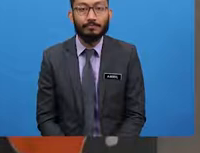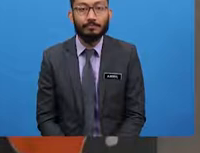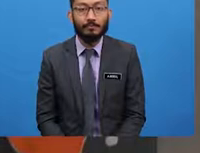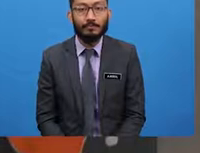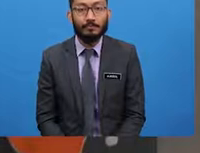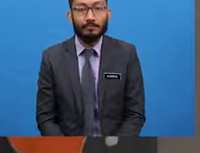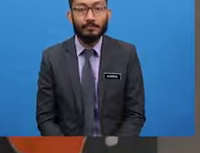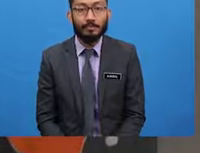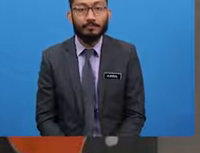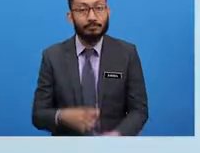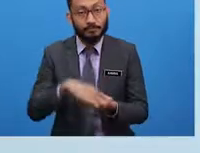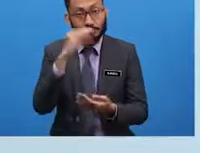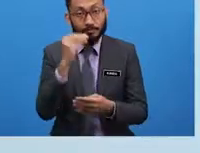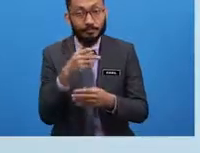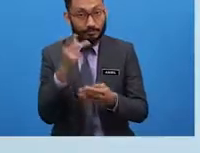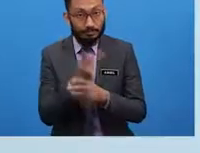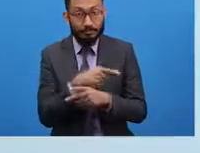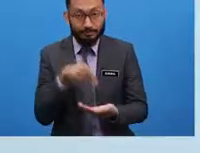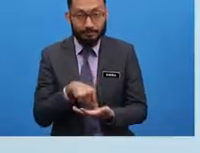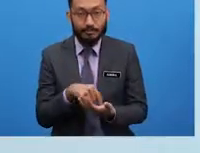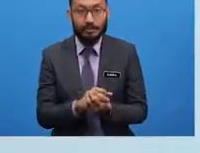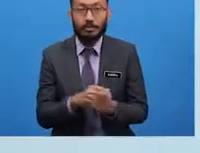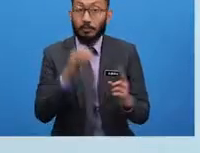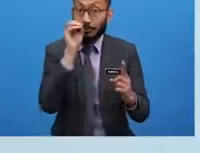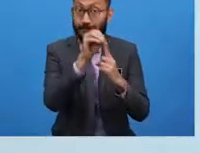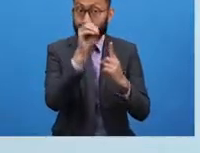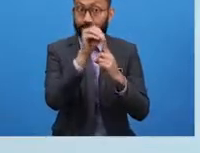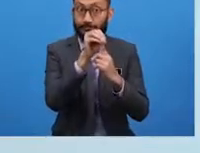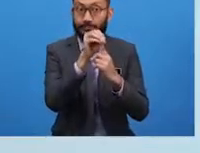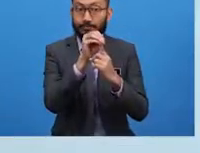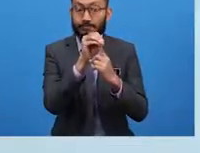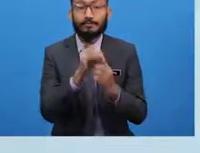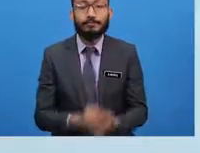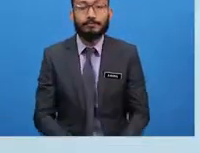Pada pembelajaran kali ini, objektif pembelajaran